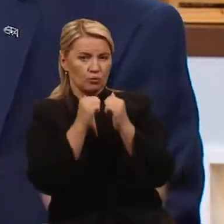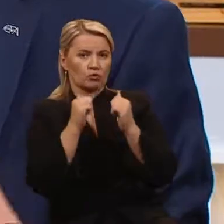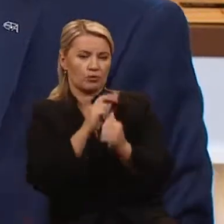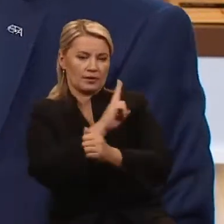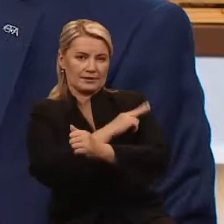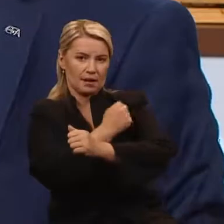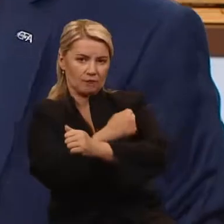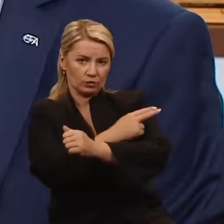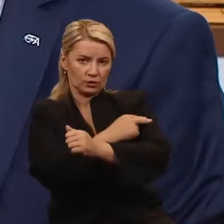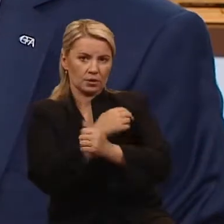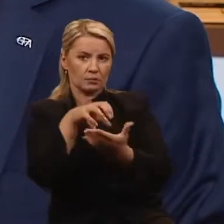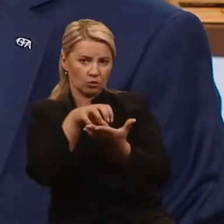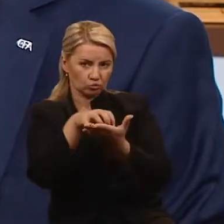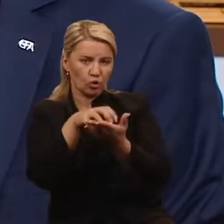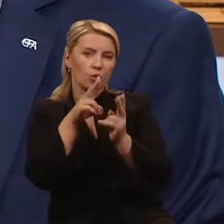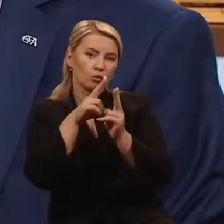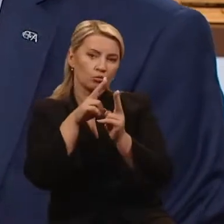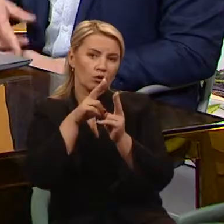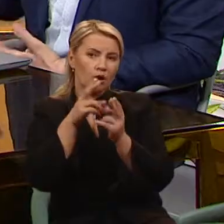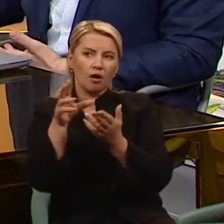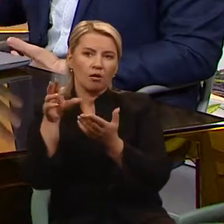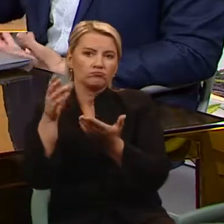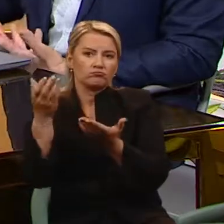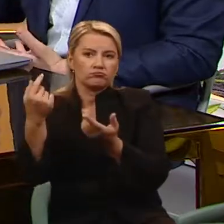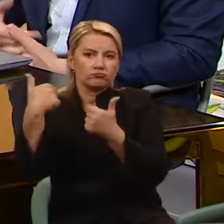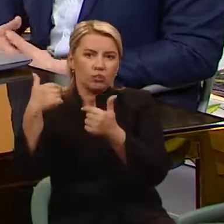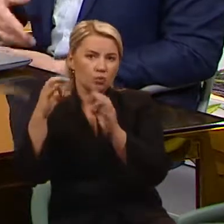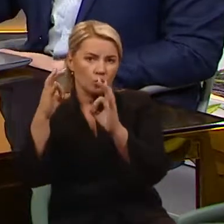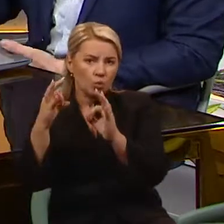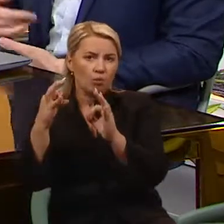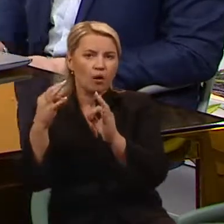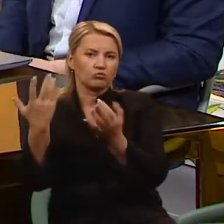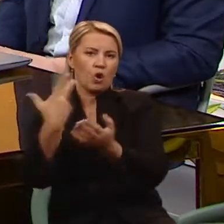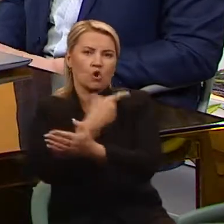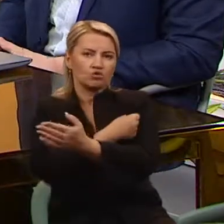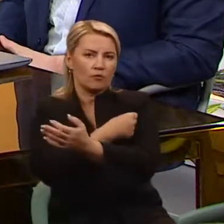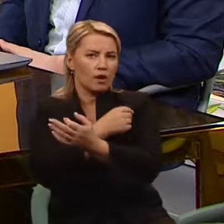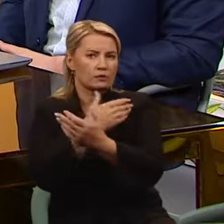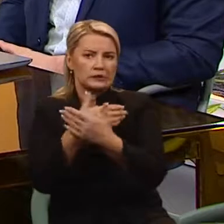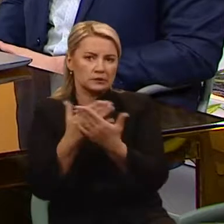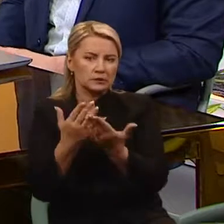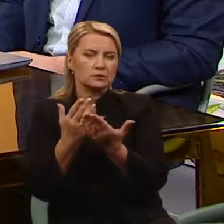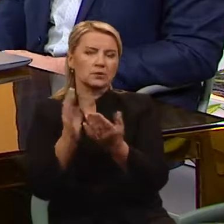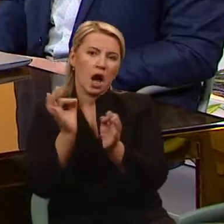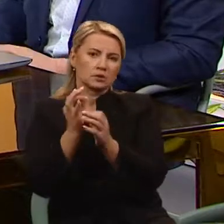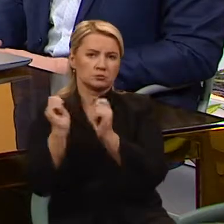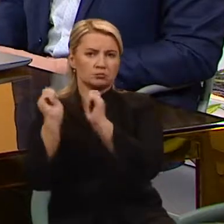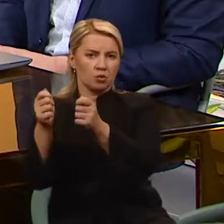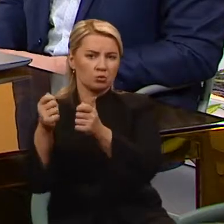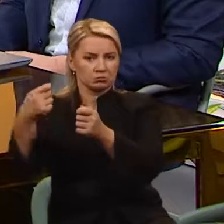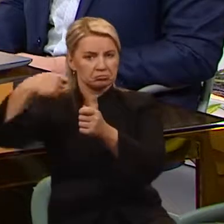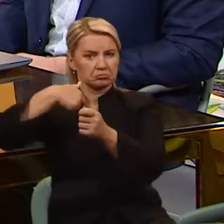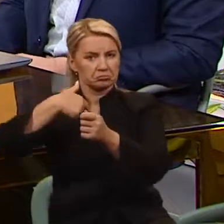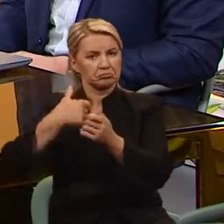kteří nečerpají, tak můžou to využít třeba děti a nejenom na očkování, ale další právě takovéhle třeba pobytové záležitosti, takže se